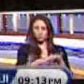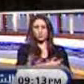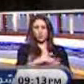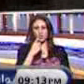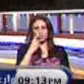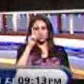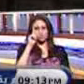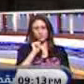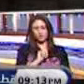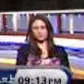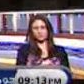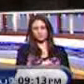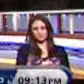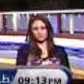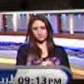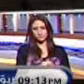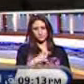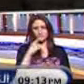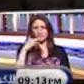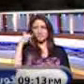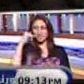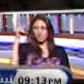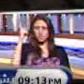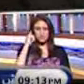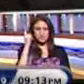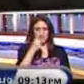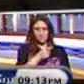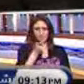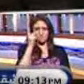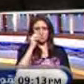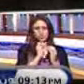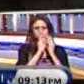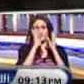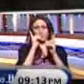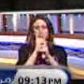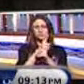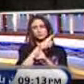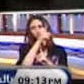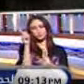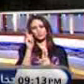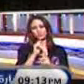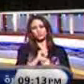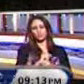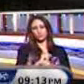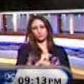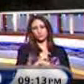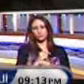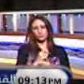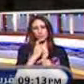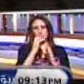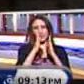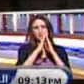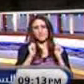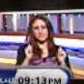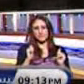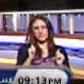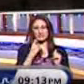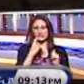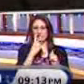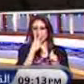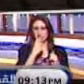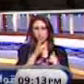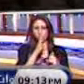دي كلها. محمد انت معانا يا محمد؟ يقابلني بكره يا دكتور. تروح بكره يا محمد السيد رئيس حي مصر القديمه اللي هو عبد الخالق عزوز